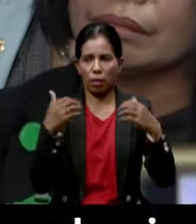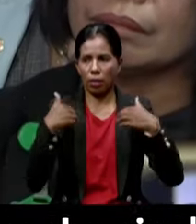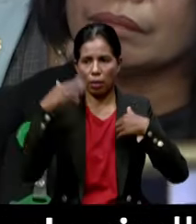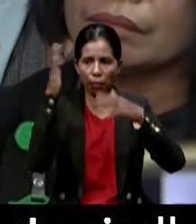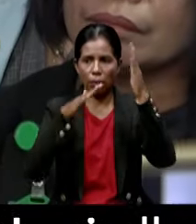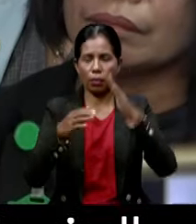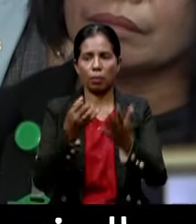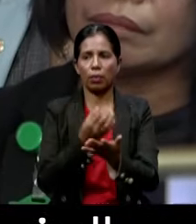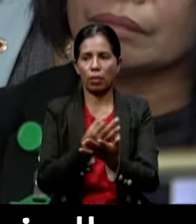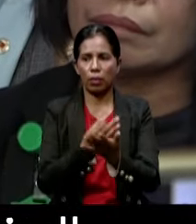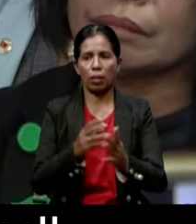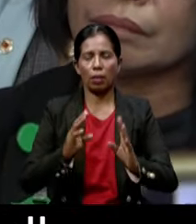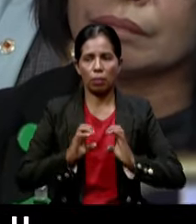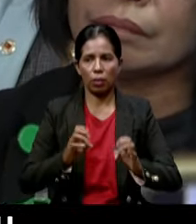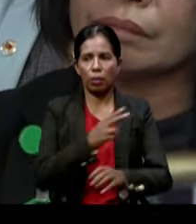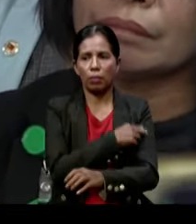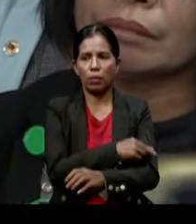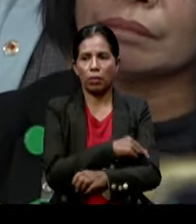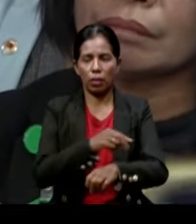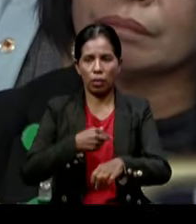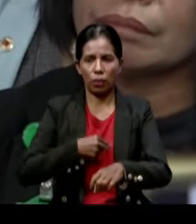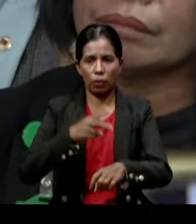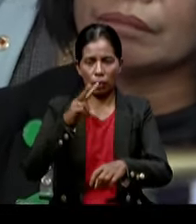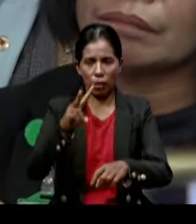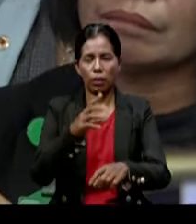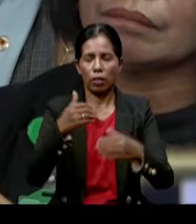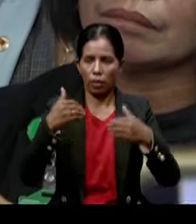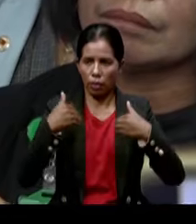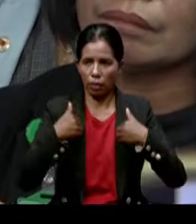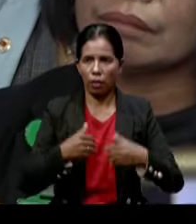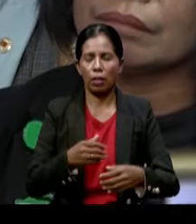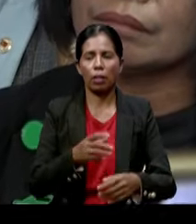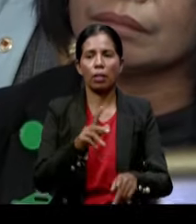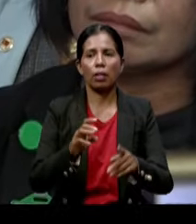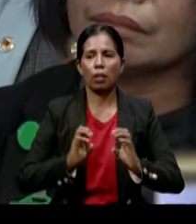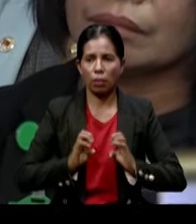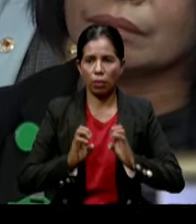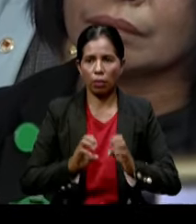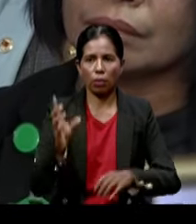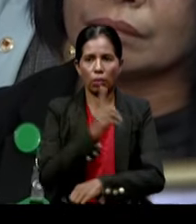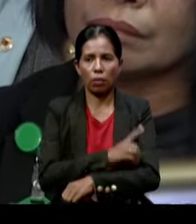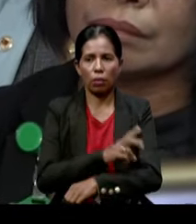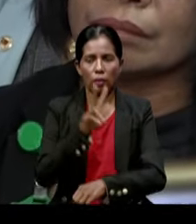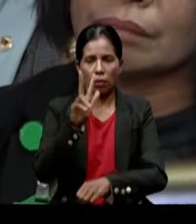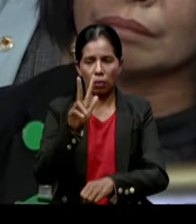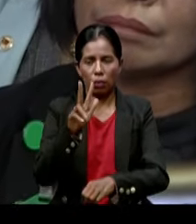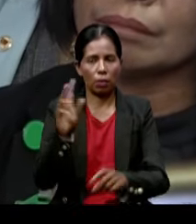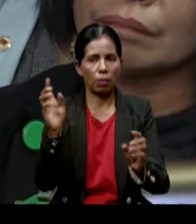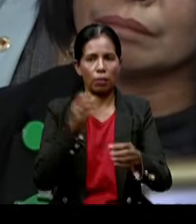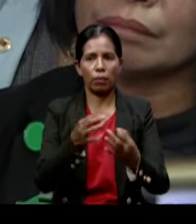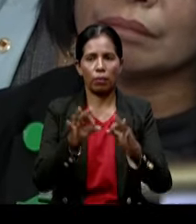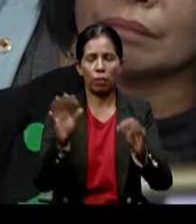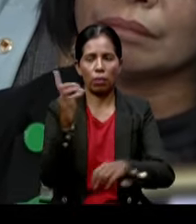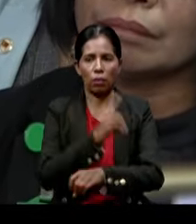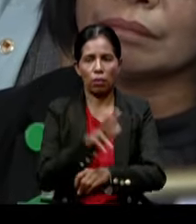I osamentu ne bemak emergency hospital nasional Gidu Valadares iha ne Betul, emergency ne lorong tolu, labelnya liu ihane, labelnya liu ida